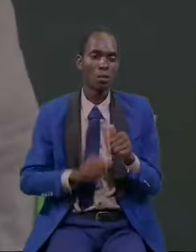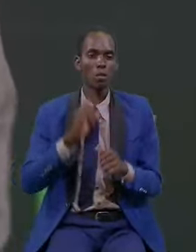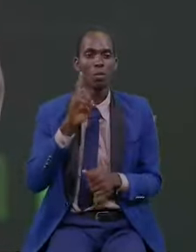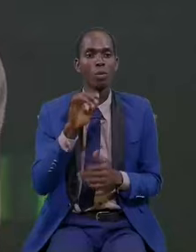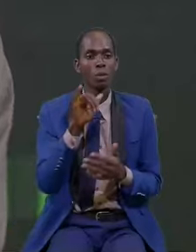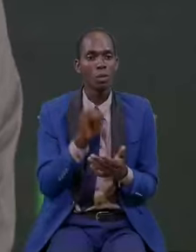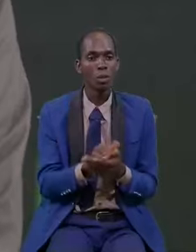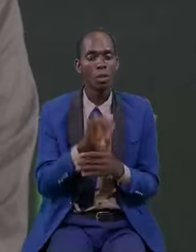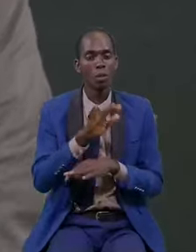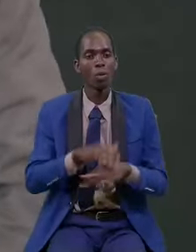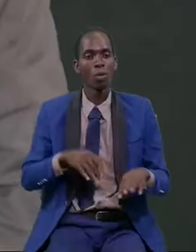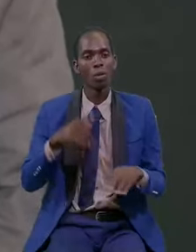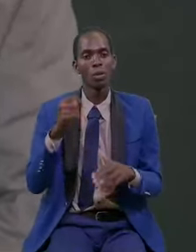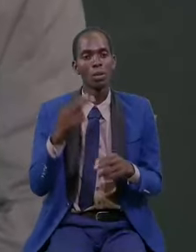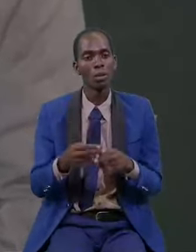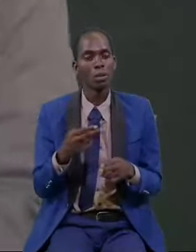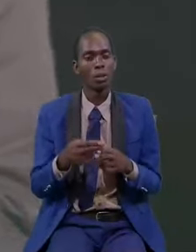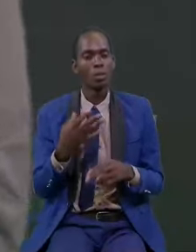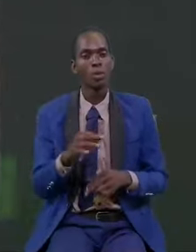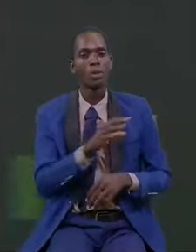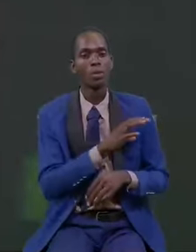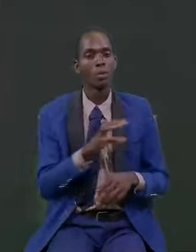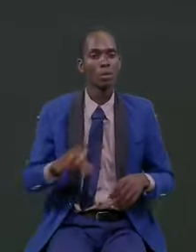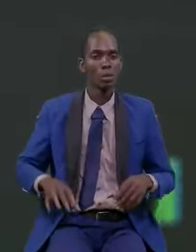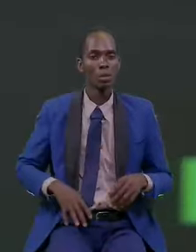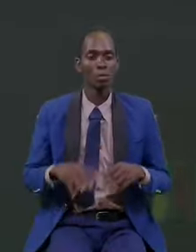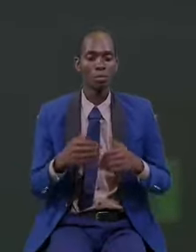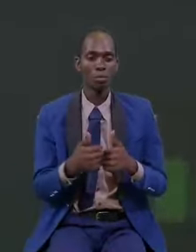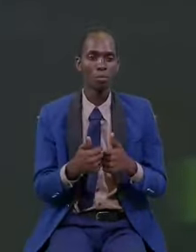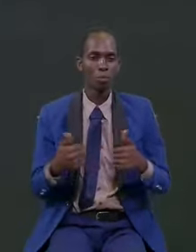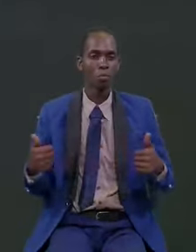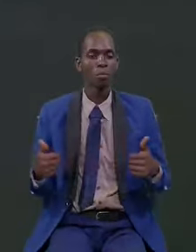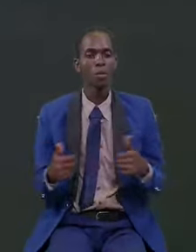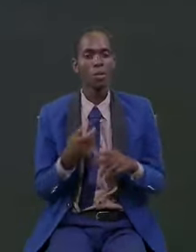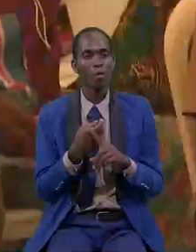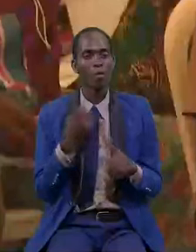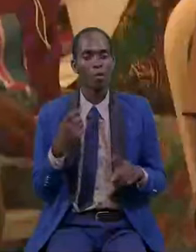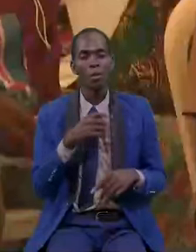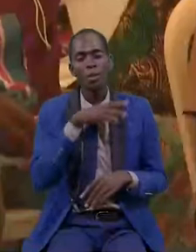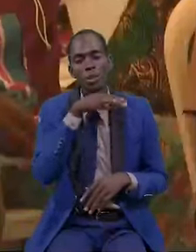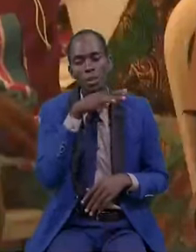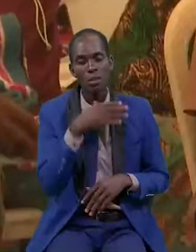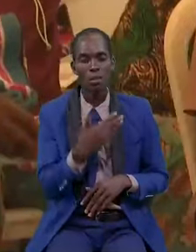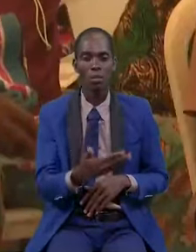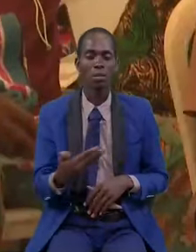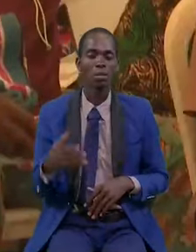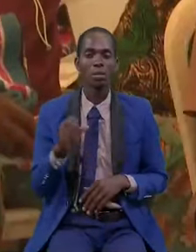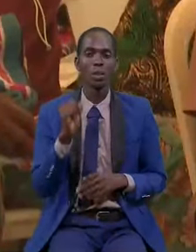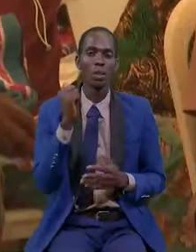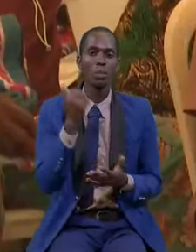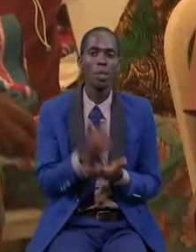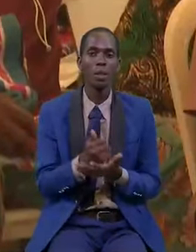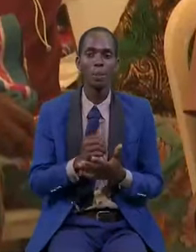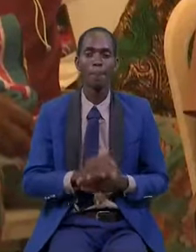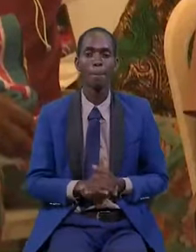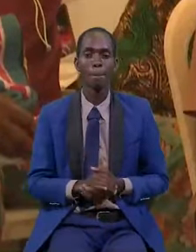prononce le nom du Seigneur qui s'éloigne de l'iniquité. Amen.